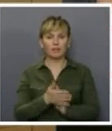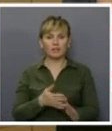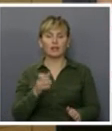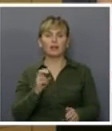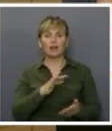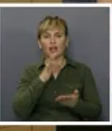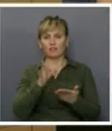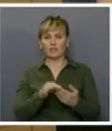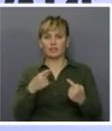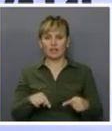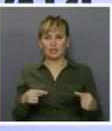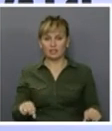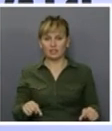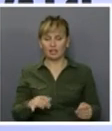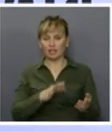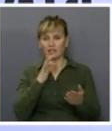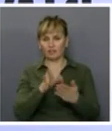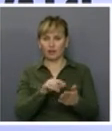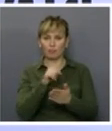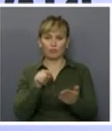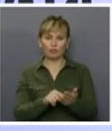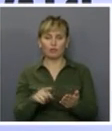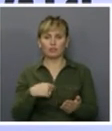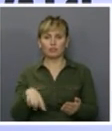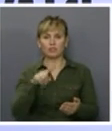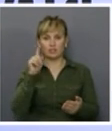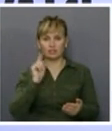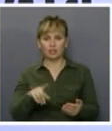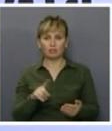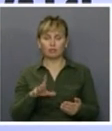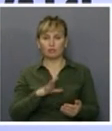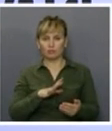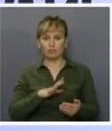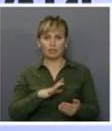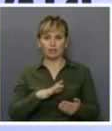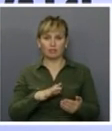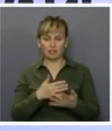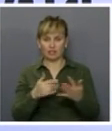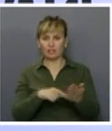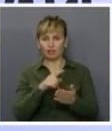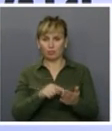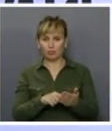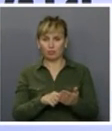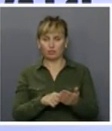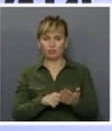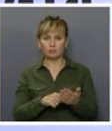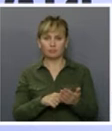реагировать, допустим, на те или иные вещи. То есть, как мы знаем, что до того, как контрольно-кассовые машины не были, скажем так,